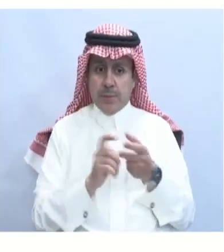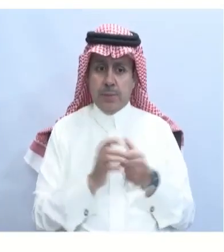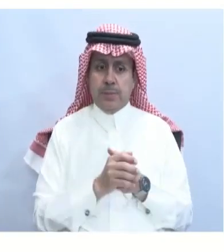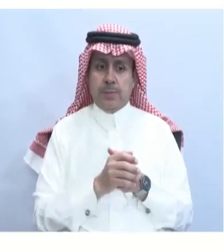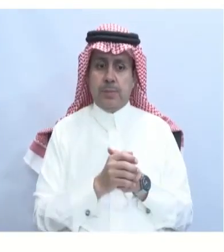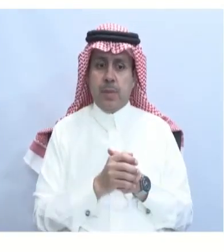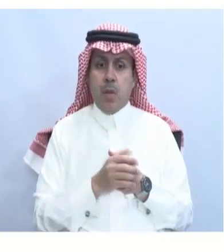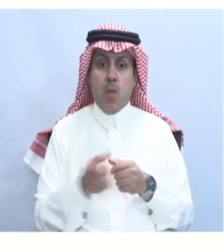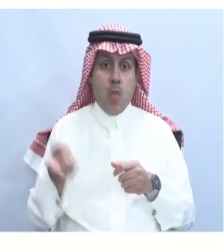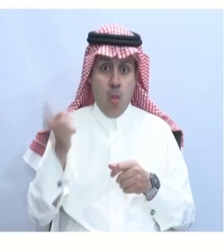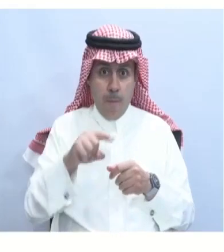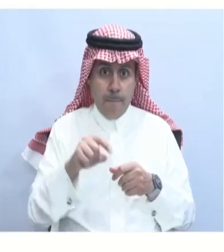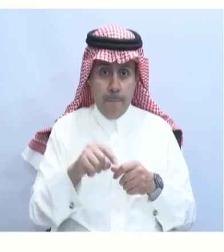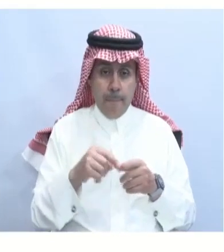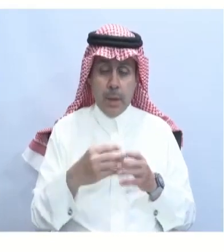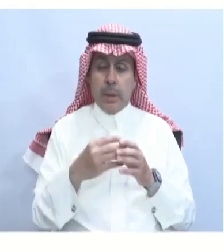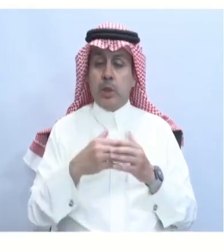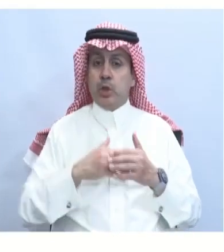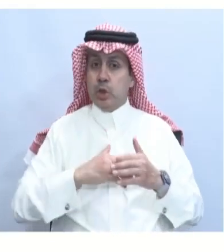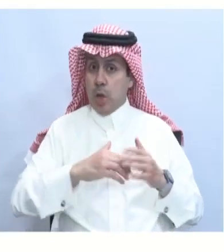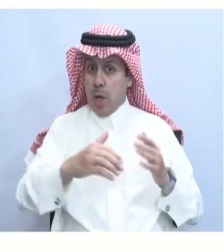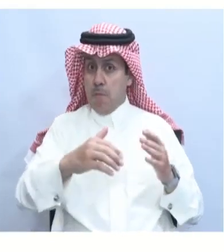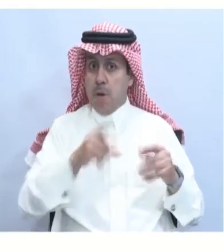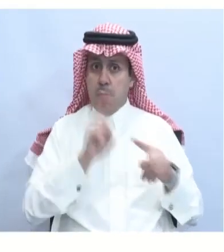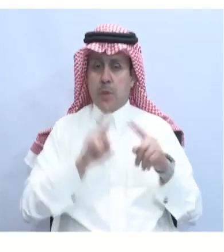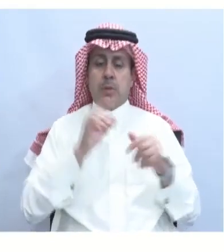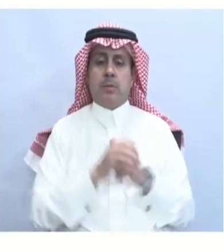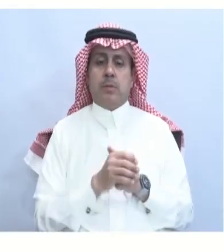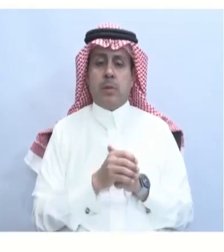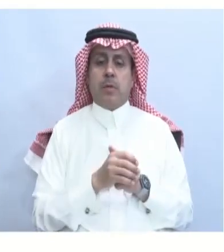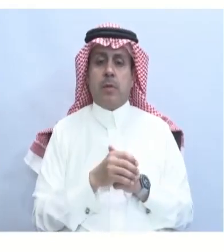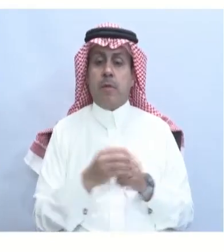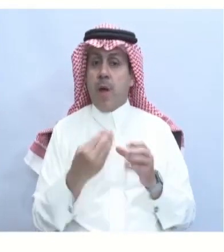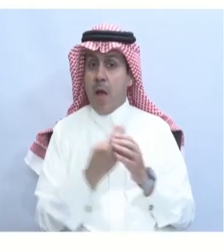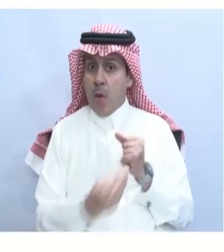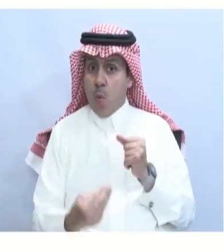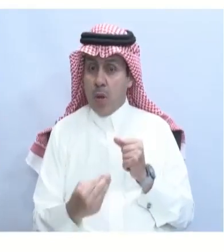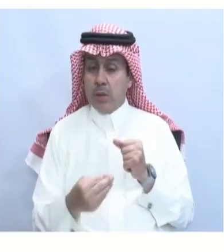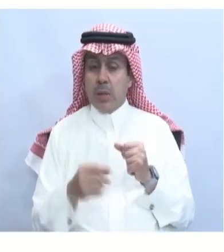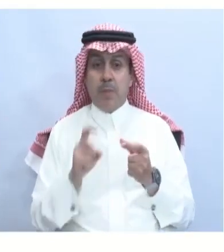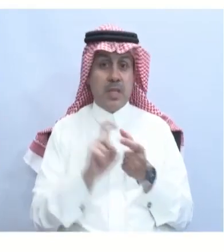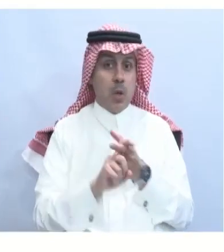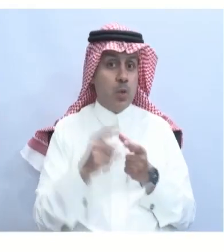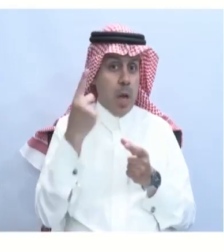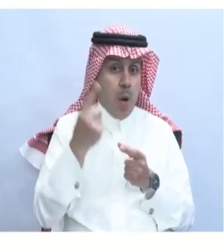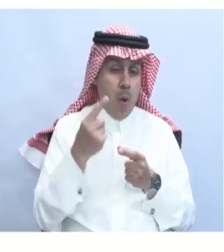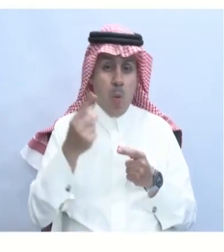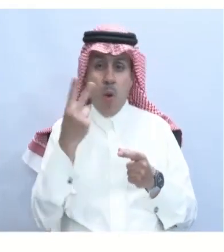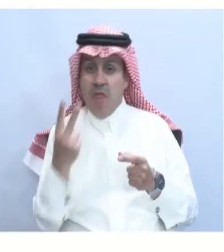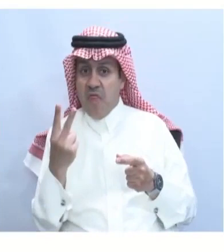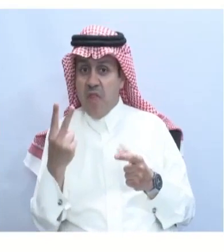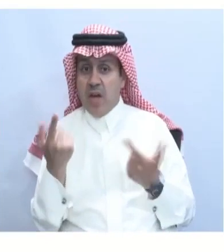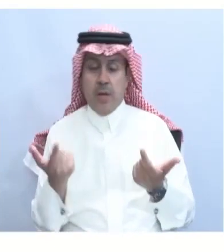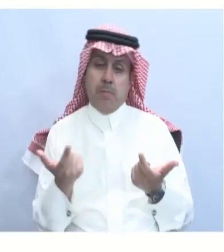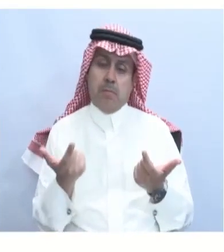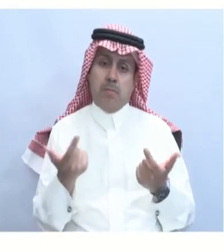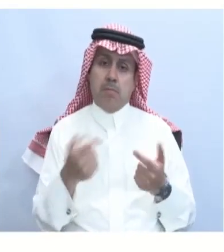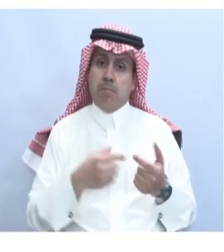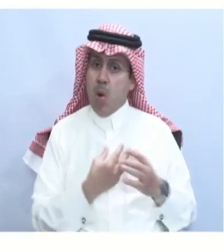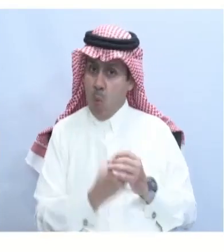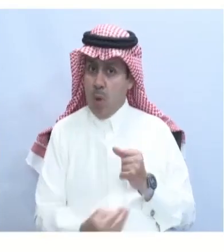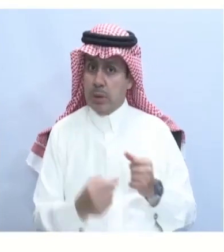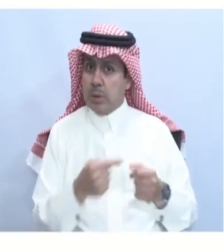ثم تحمل مباشره فيكثر الكلام هل الولد هذا من الزوج الاول ام من الزوج الثاني